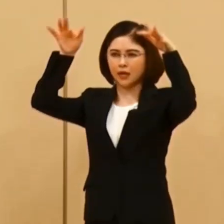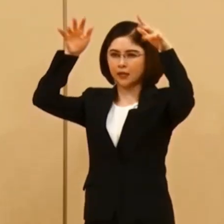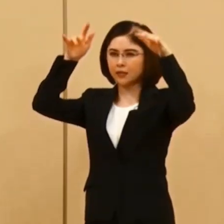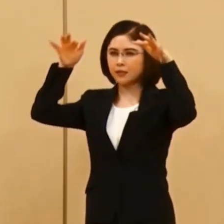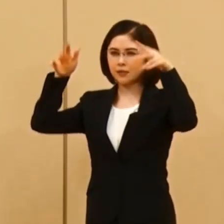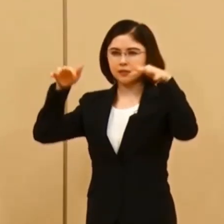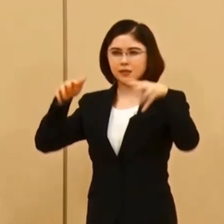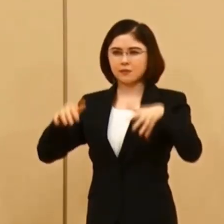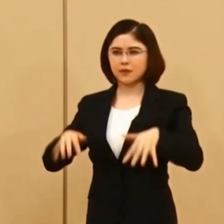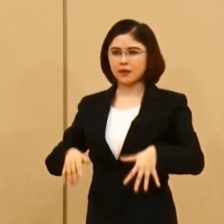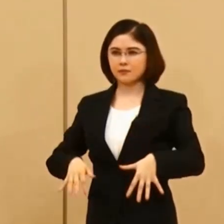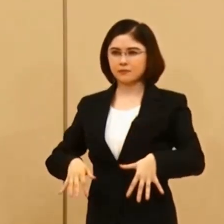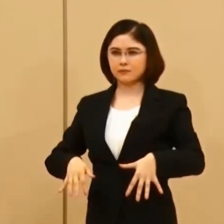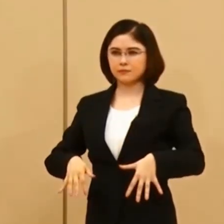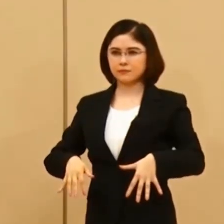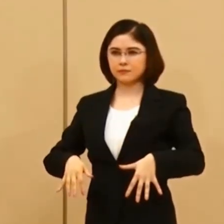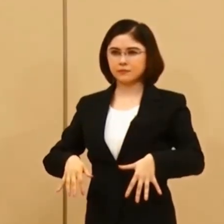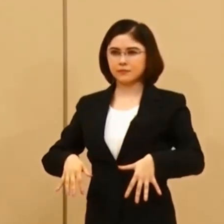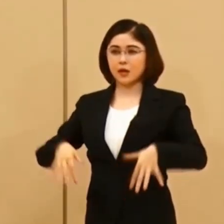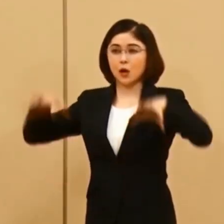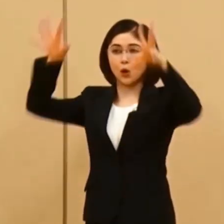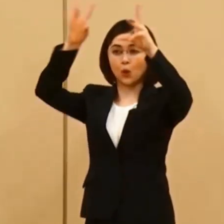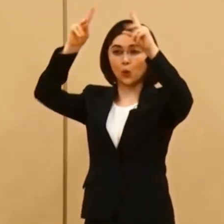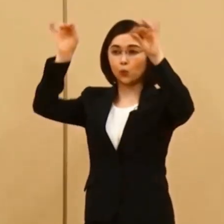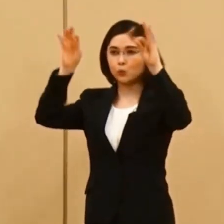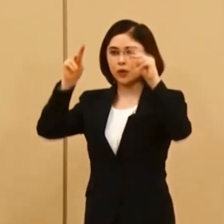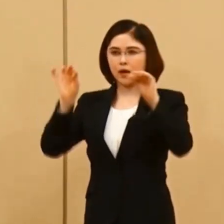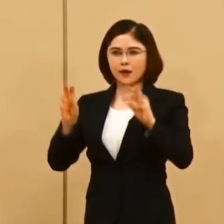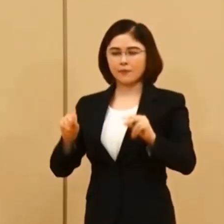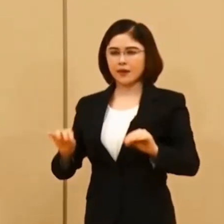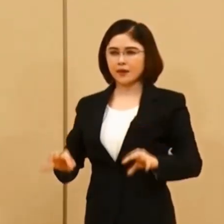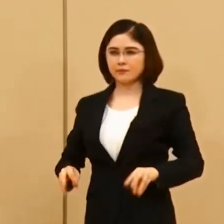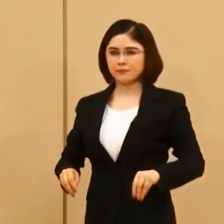霧雨こぬか雨